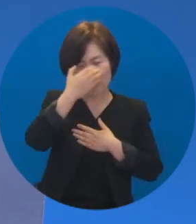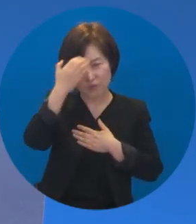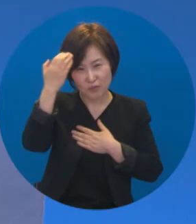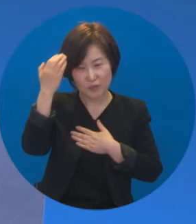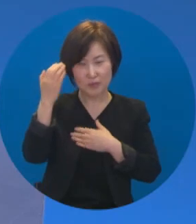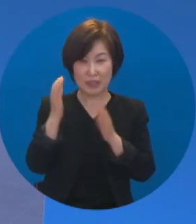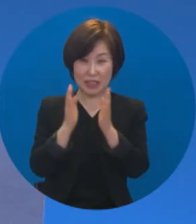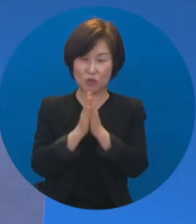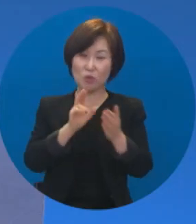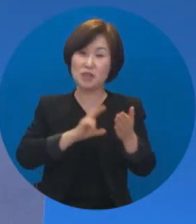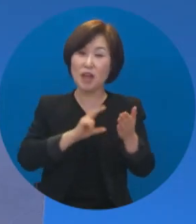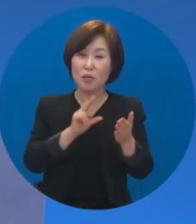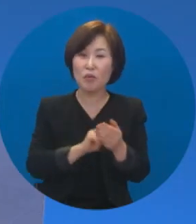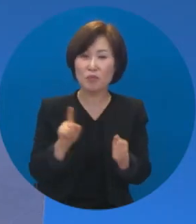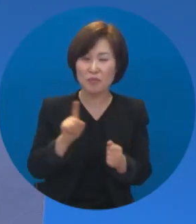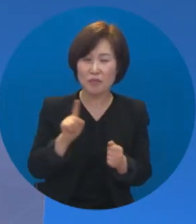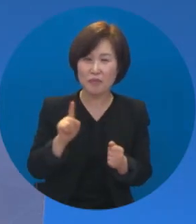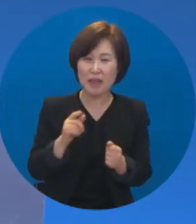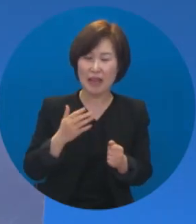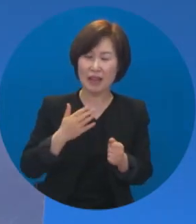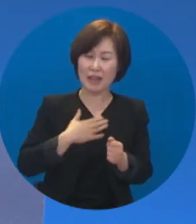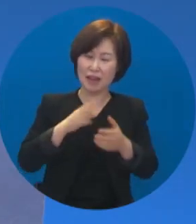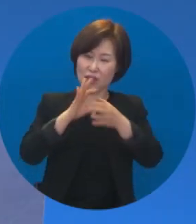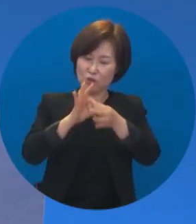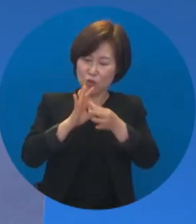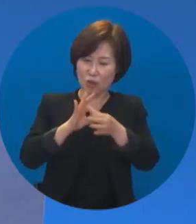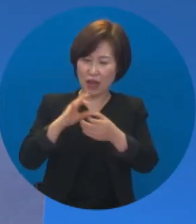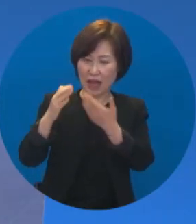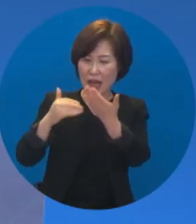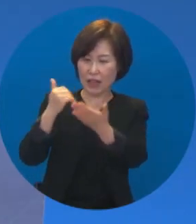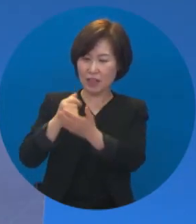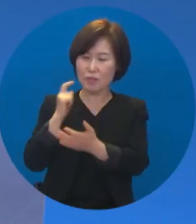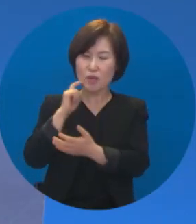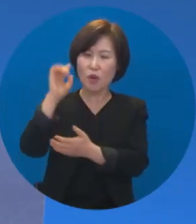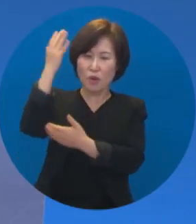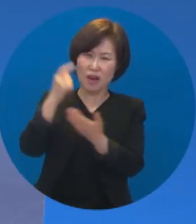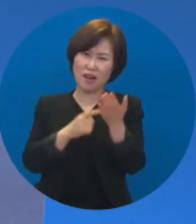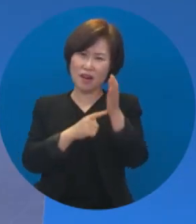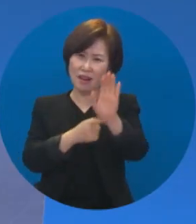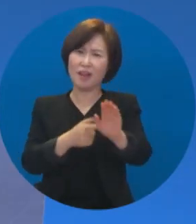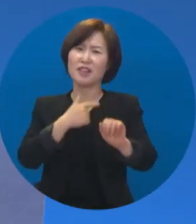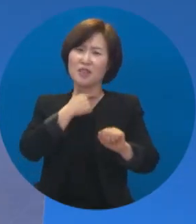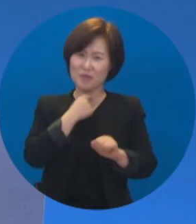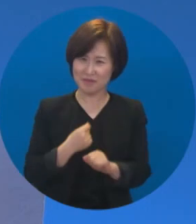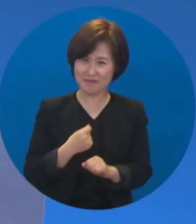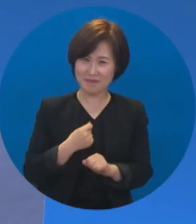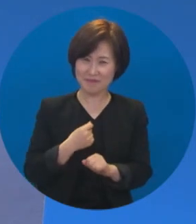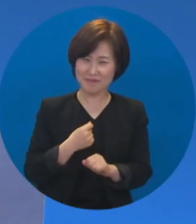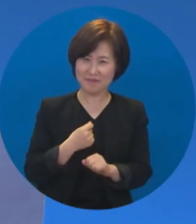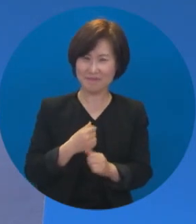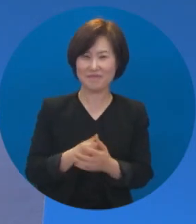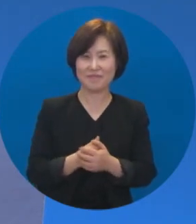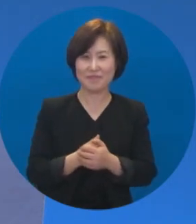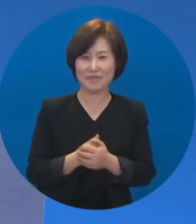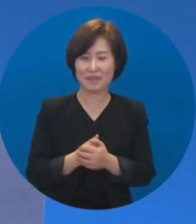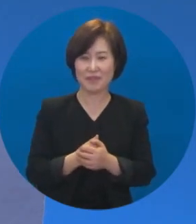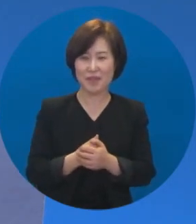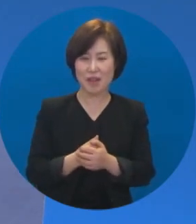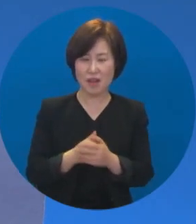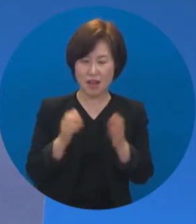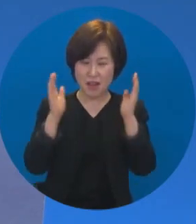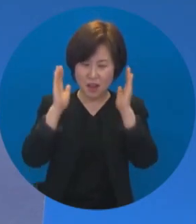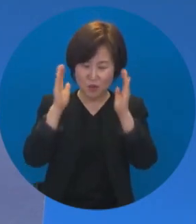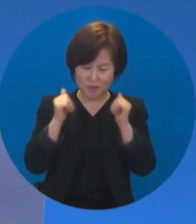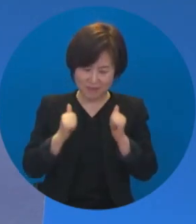마찬가지로 저를 통해 하나님의 영광이 드러나게 해주세요 였던 것 같아요. 공부도 열심히